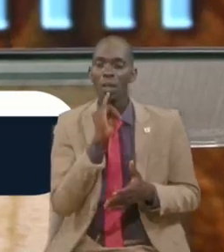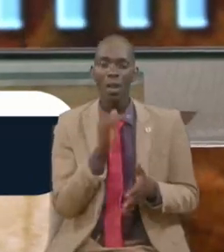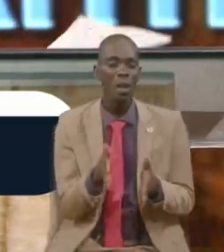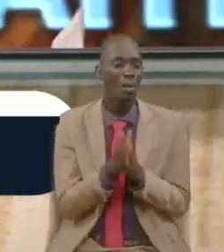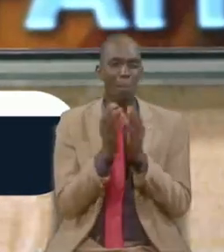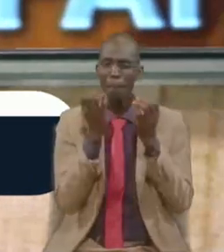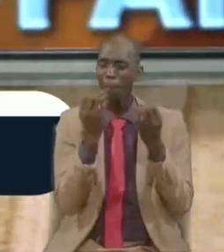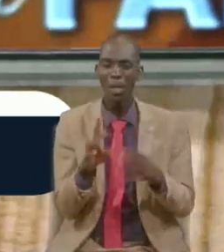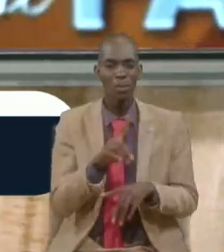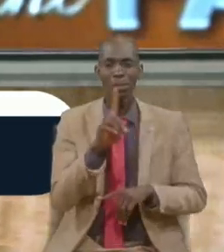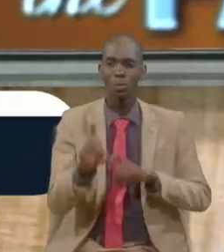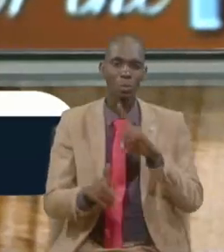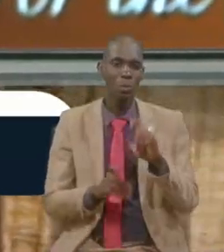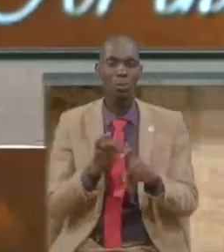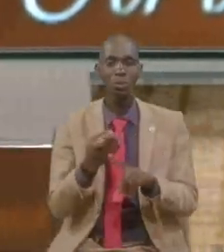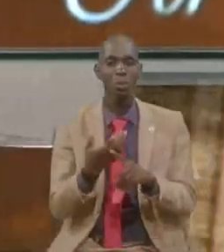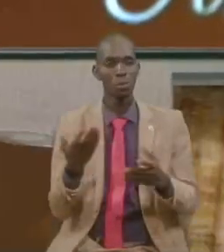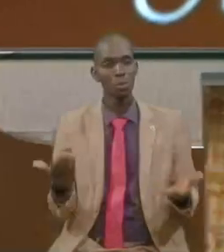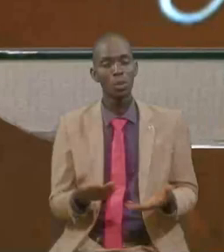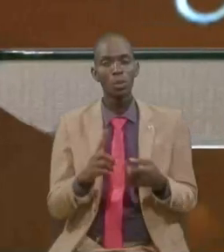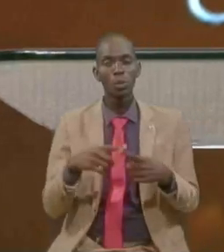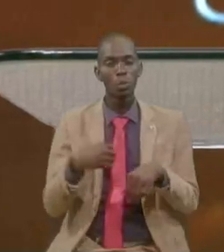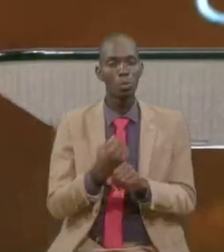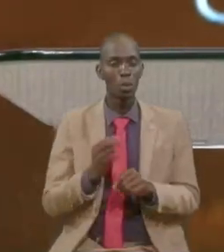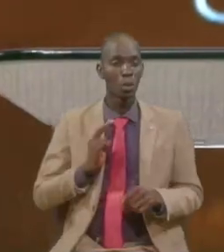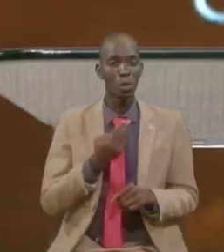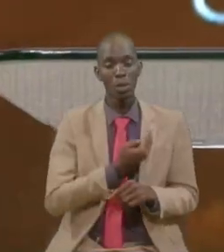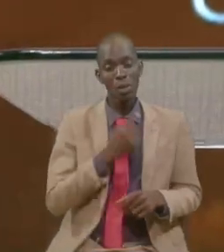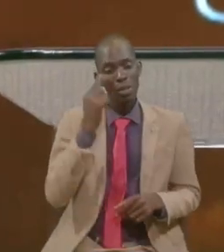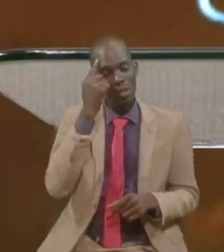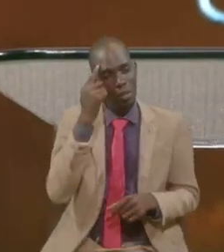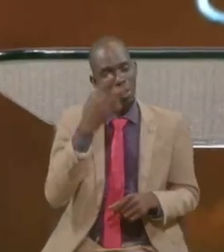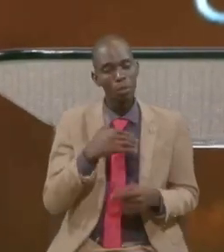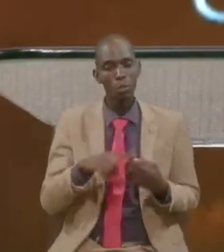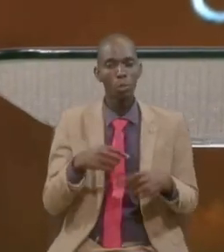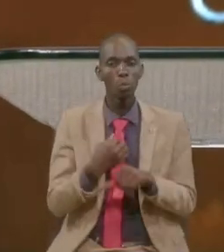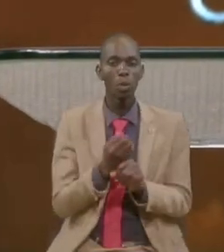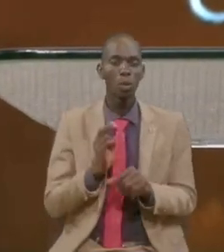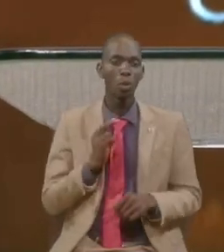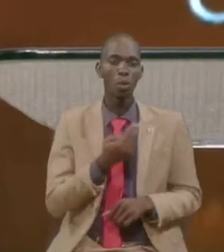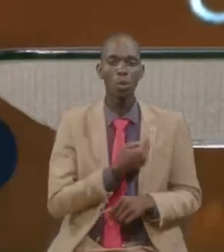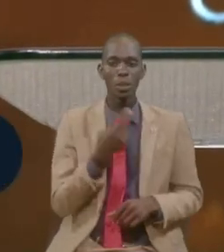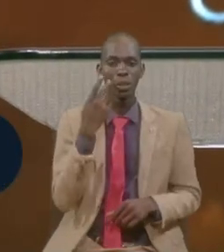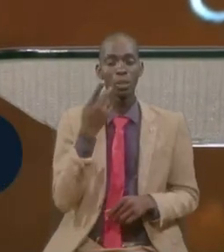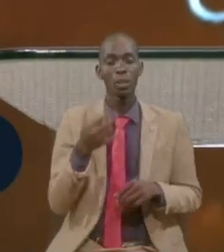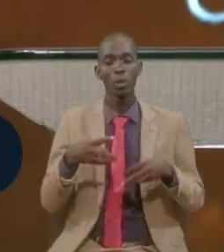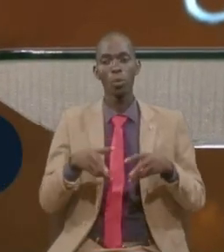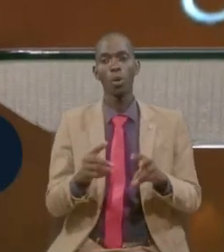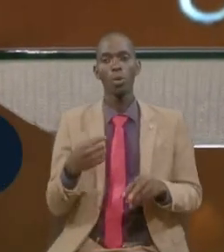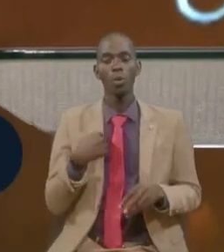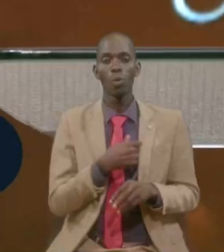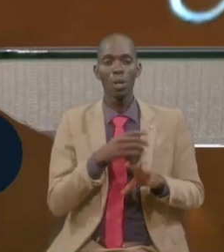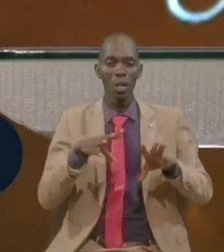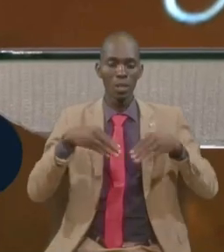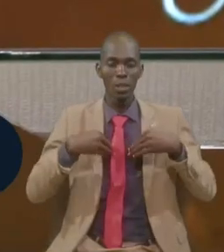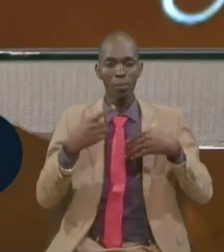Il pose beaucoup de questions pour nous faire penser, pour nous faire voir la